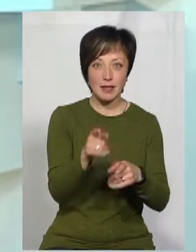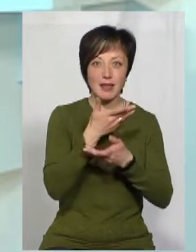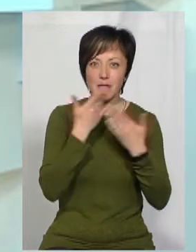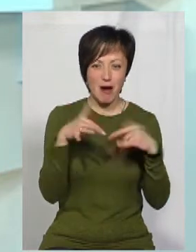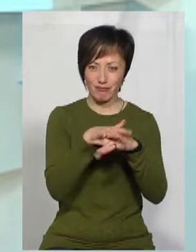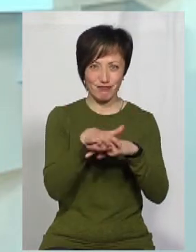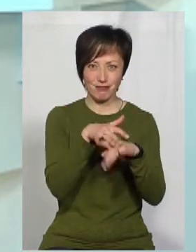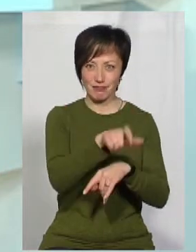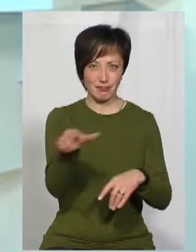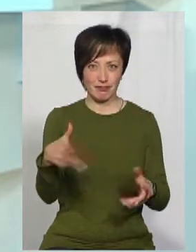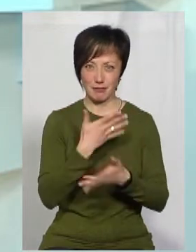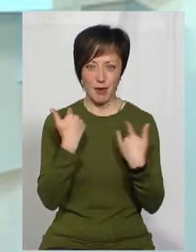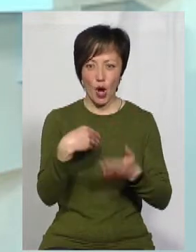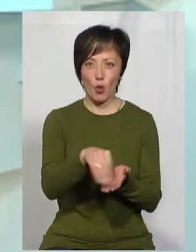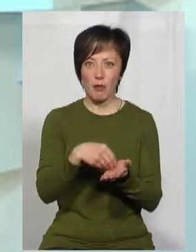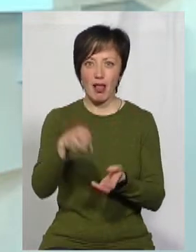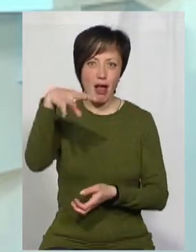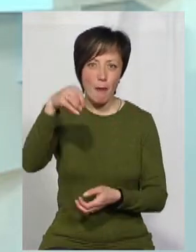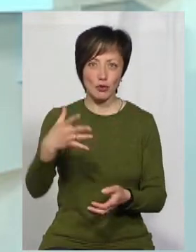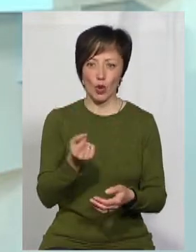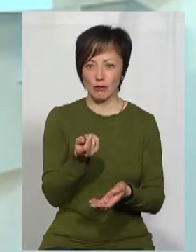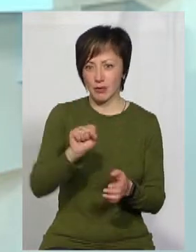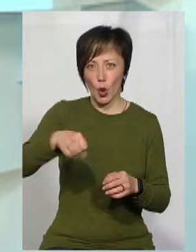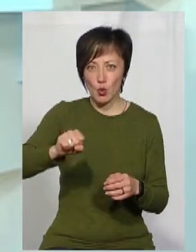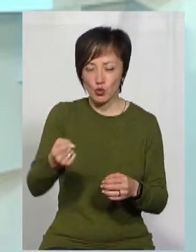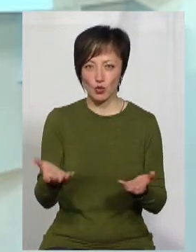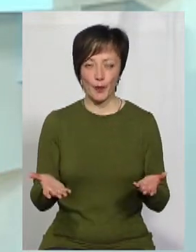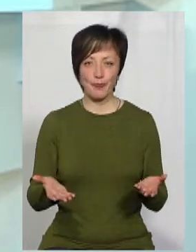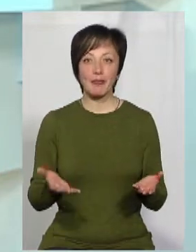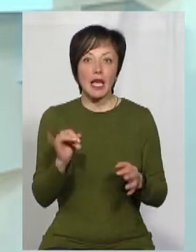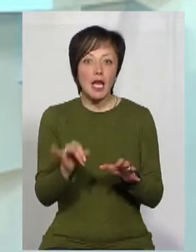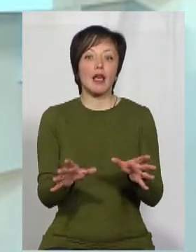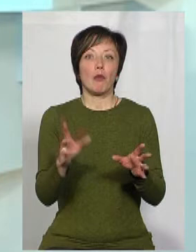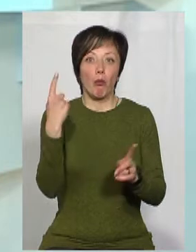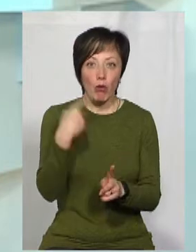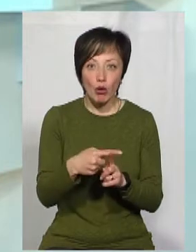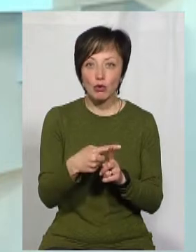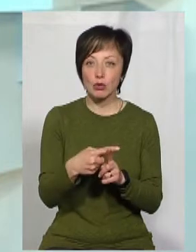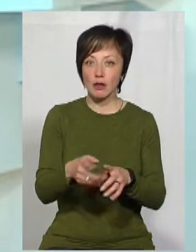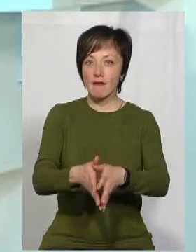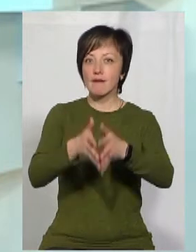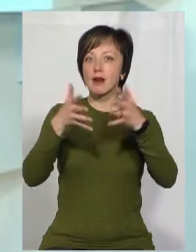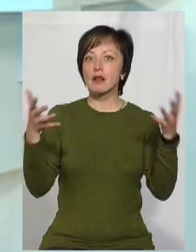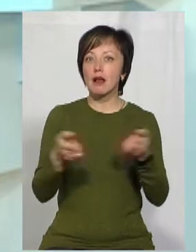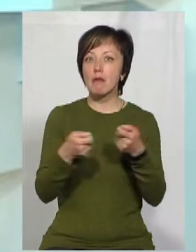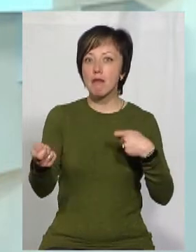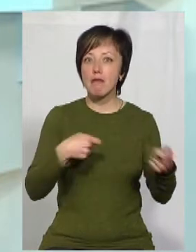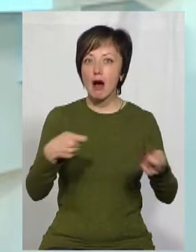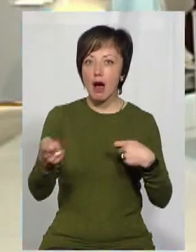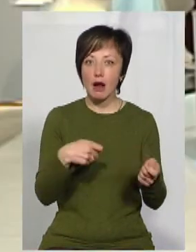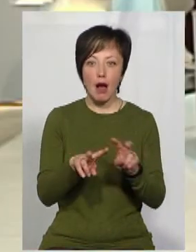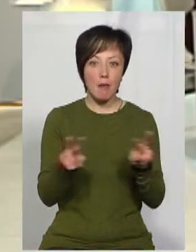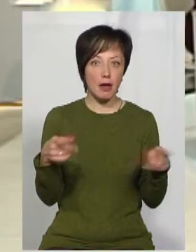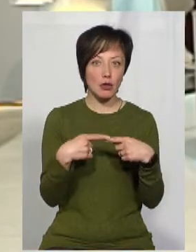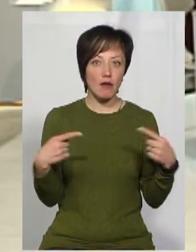нема скупчення людей. Та людина купує лампочку, там ручку до дверей і так далі. І разом з тим вона заходить в великий гіпермаркет, який торгує тими